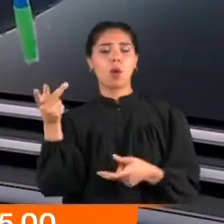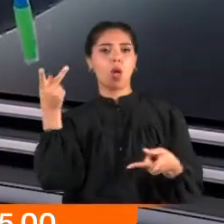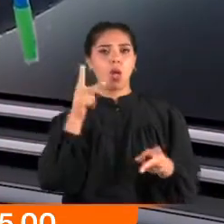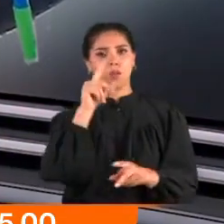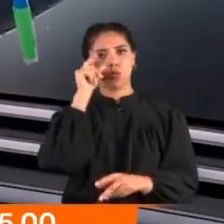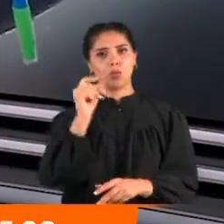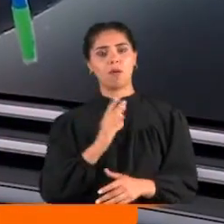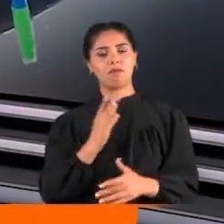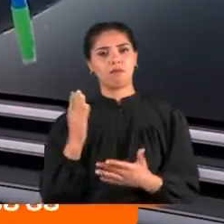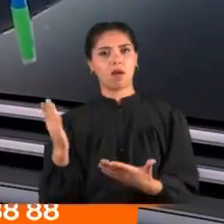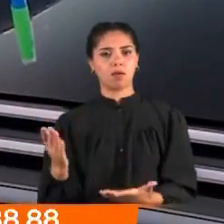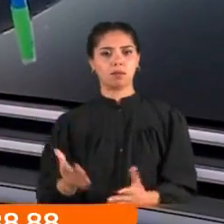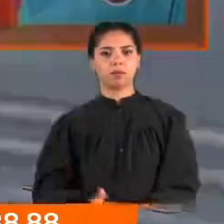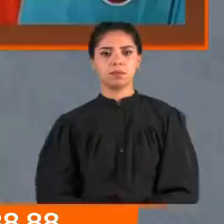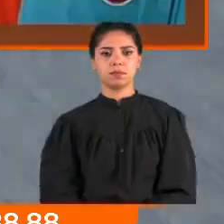ölümü şüpheli.